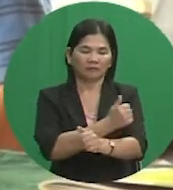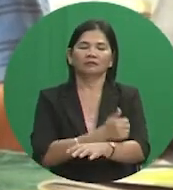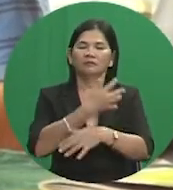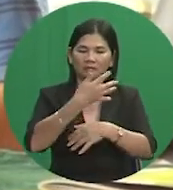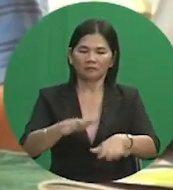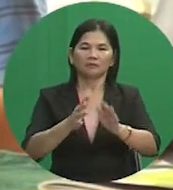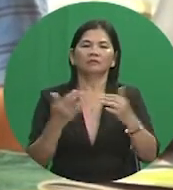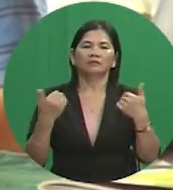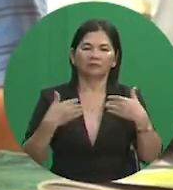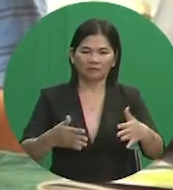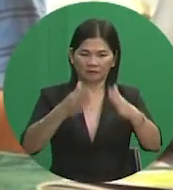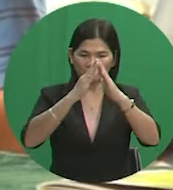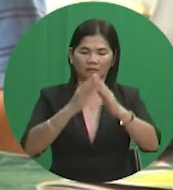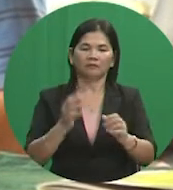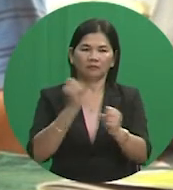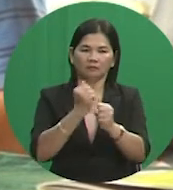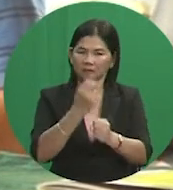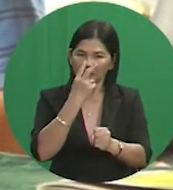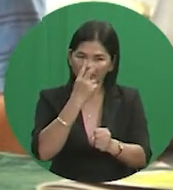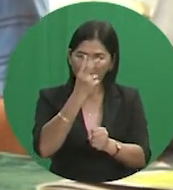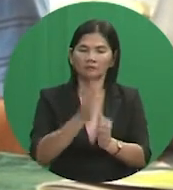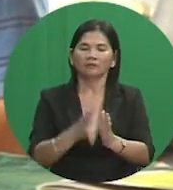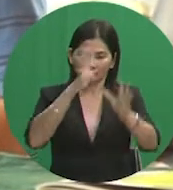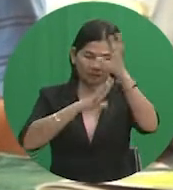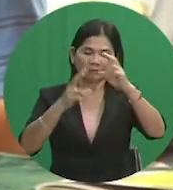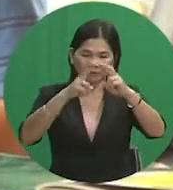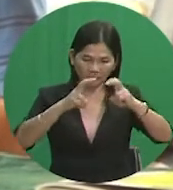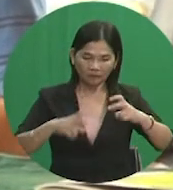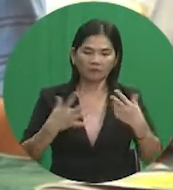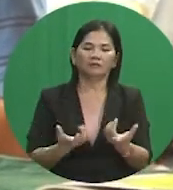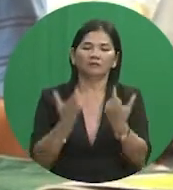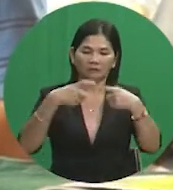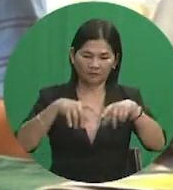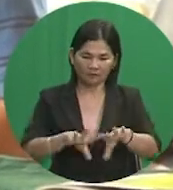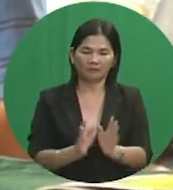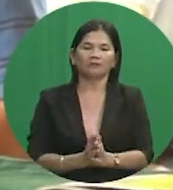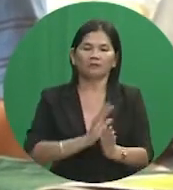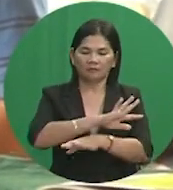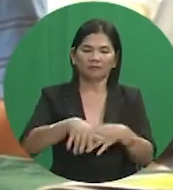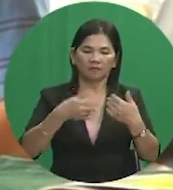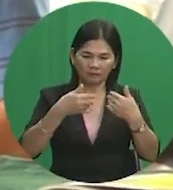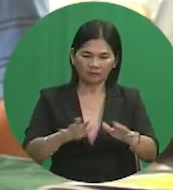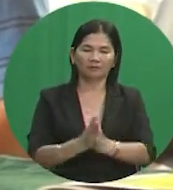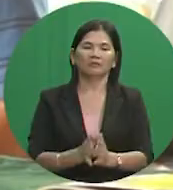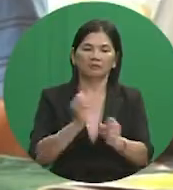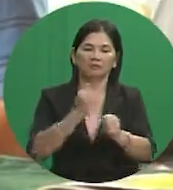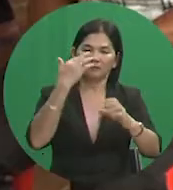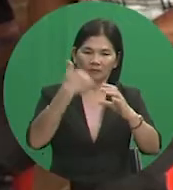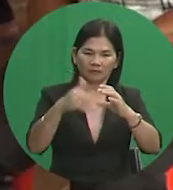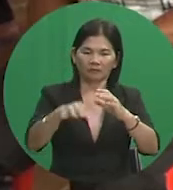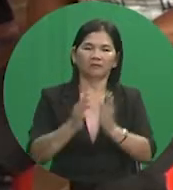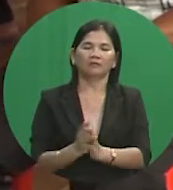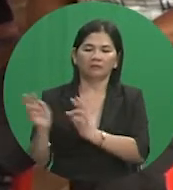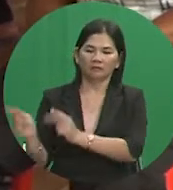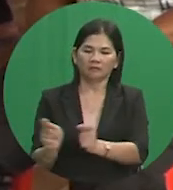มบังการกรมการเงินมุ้ยดำใบทเวการศึกษาหนึ่งดอสไรเนปัชฮาถึงอ่อนนี้หนึ่งทเวลิขัดดัจจุนรัตบา